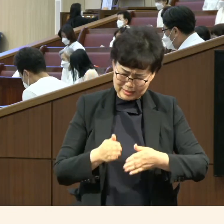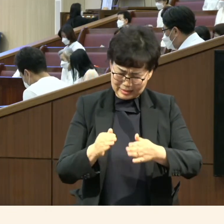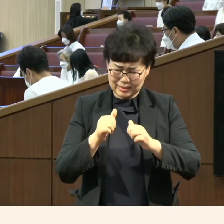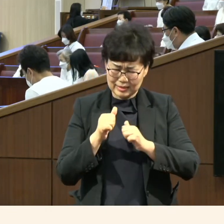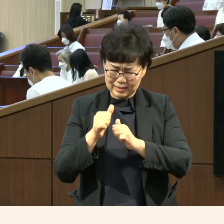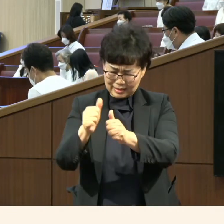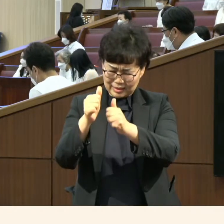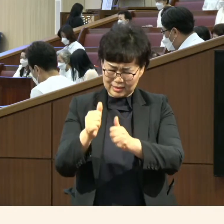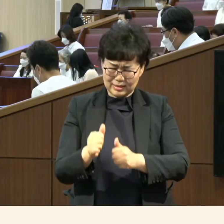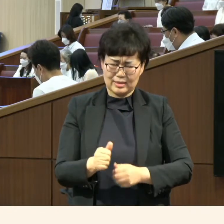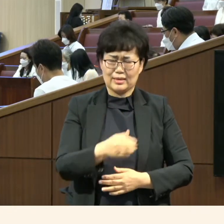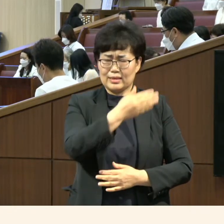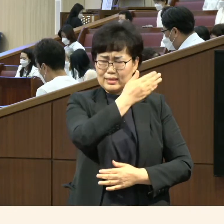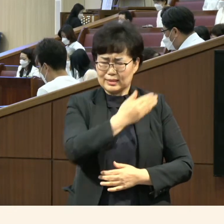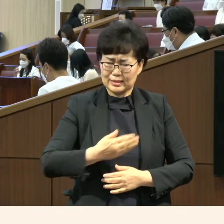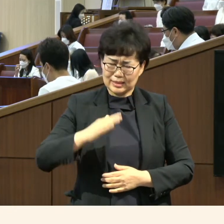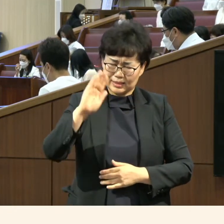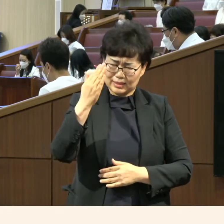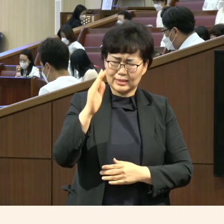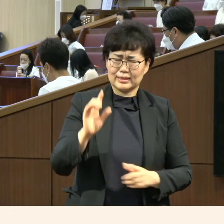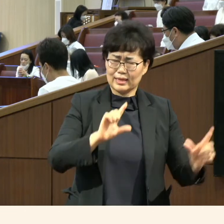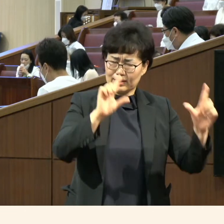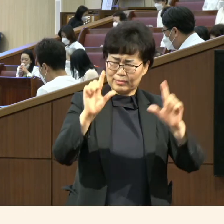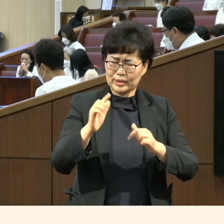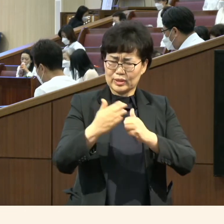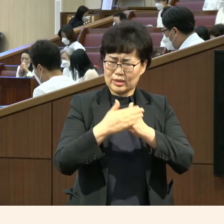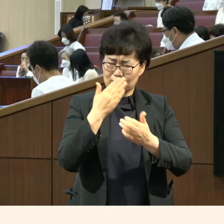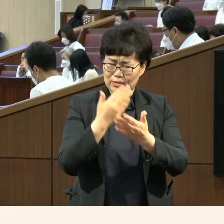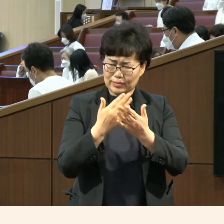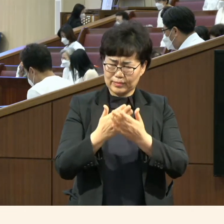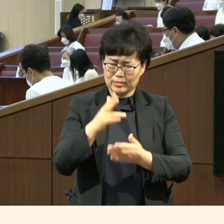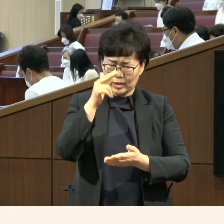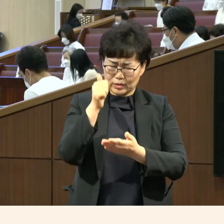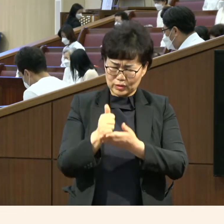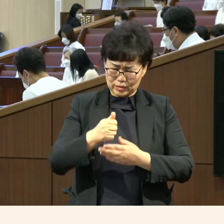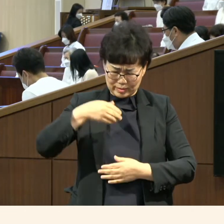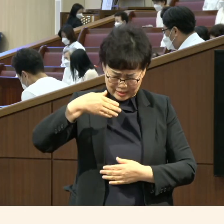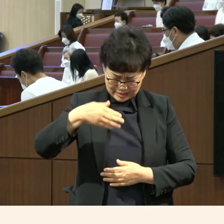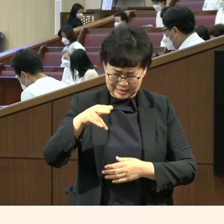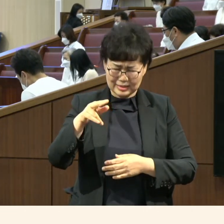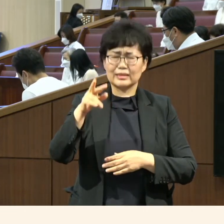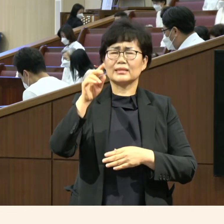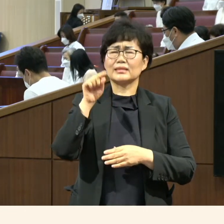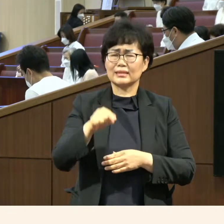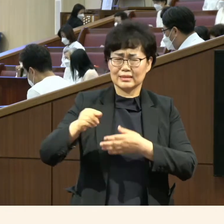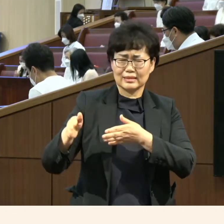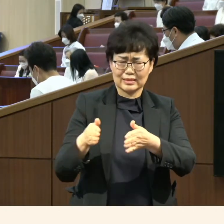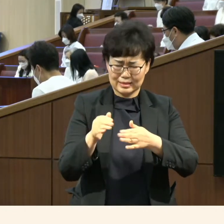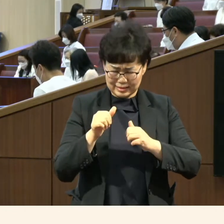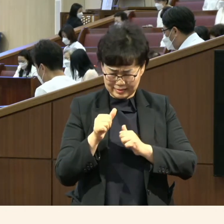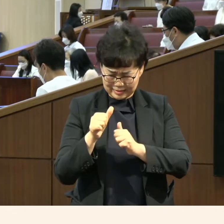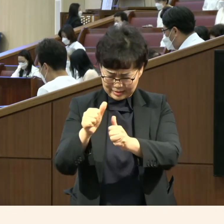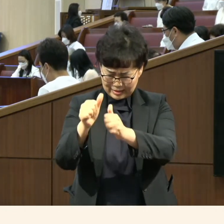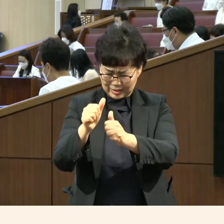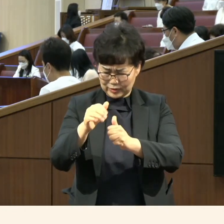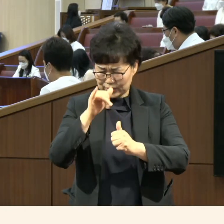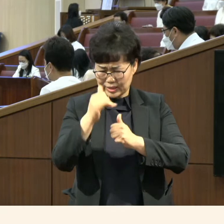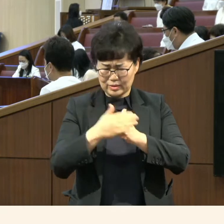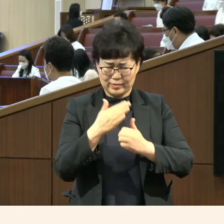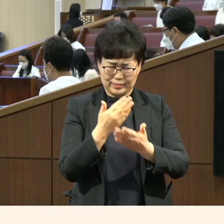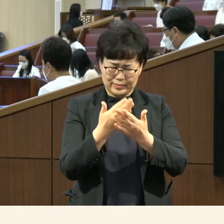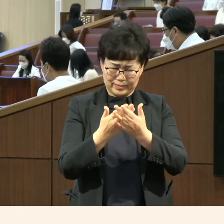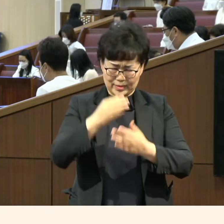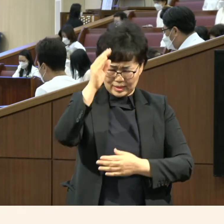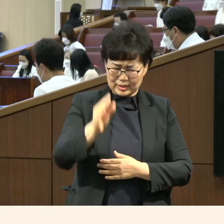하여 주시옵소서. 주님이 가셨던 그 길을 우리가 걷게 하여 주시옵소서. 주님이 십자가에서